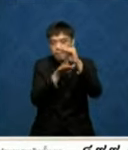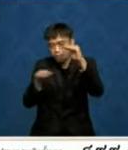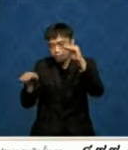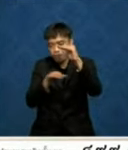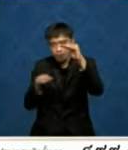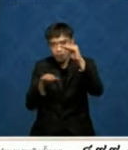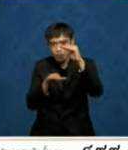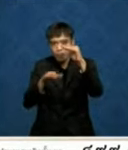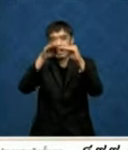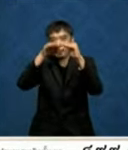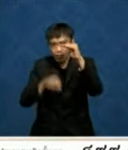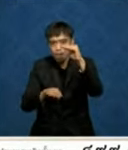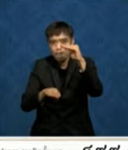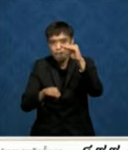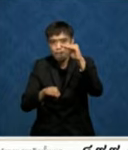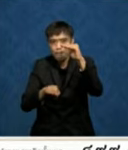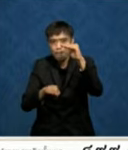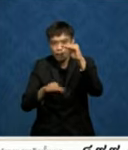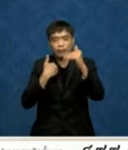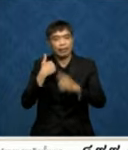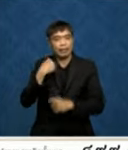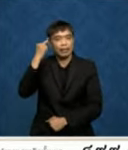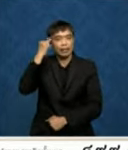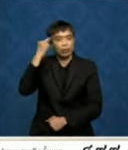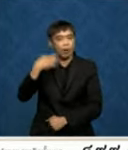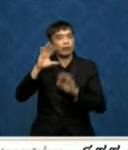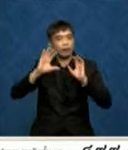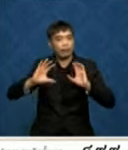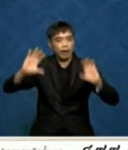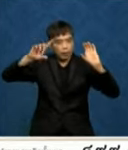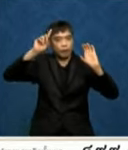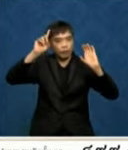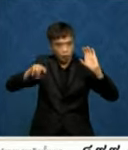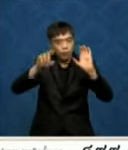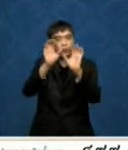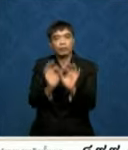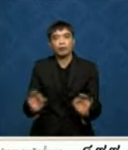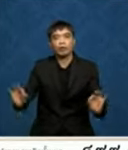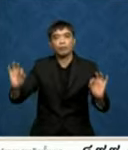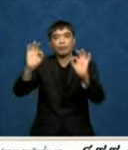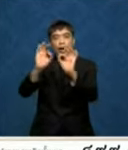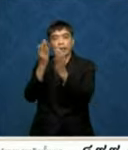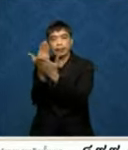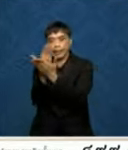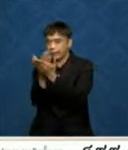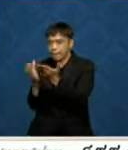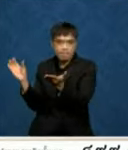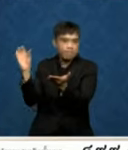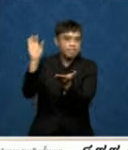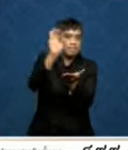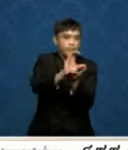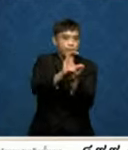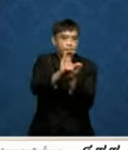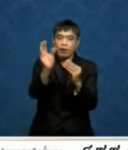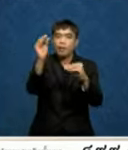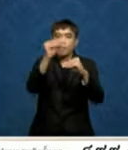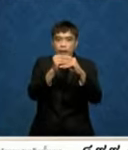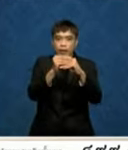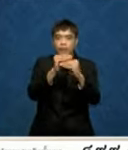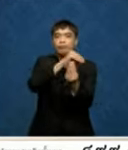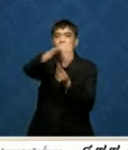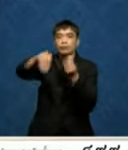าคนะครับเพราะฉะนั้นรัฐบาลยืนยันถึงความจำเป็นในการที่จะต้องมีเม็ดเงินที่จะเติมลงไปกระตุ้นเศรษฐกิจ